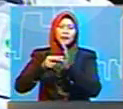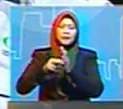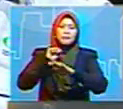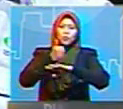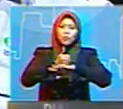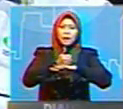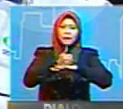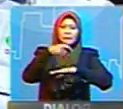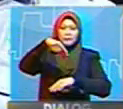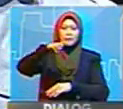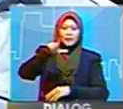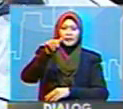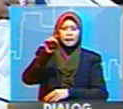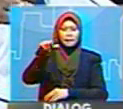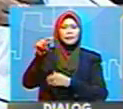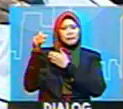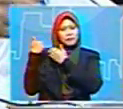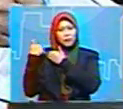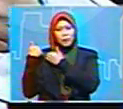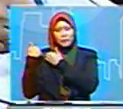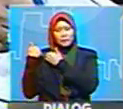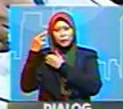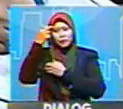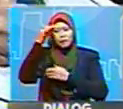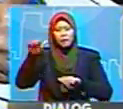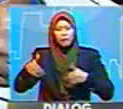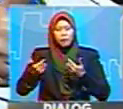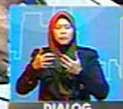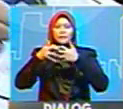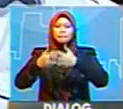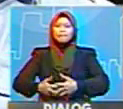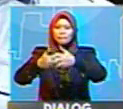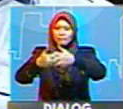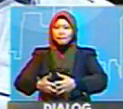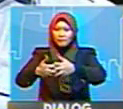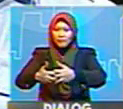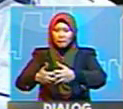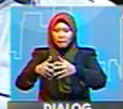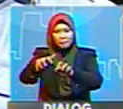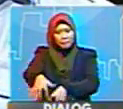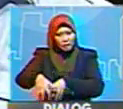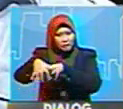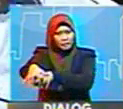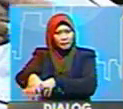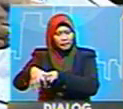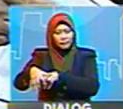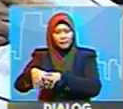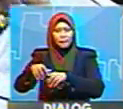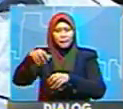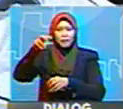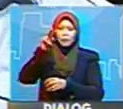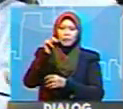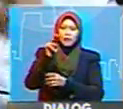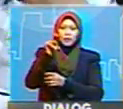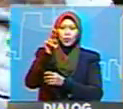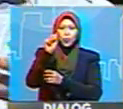yang dipertanggungjawabkan untuk menguasai jendera pembajak misalnya menguasai jentera Penuai